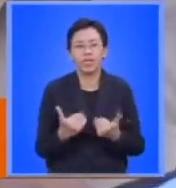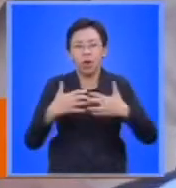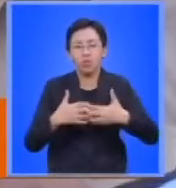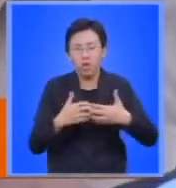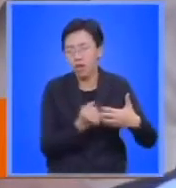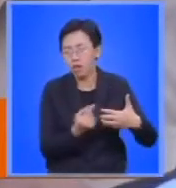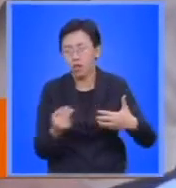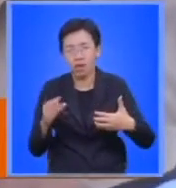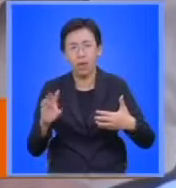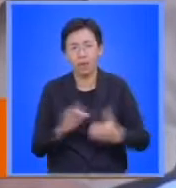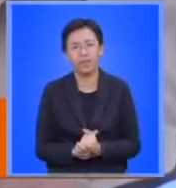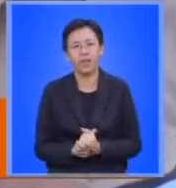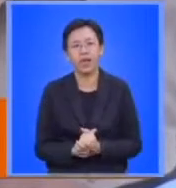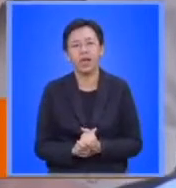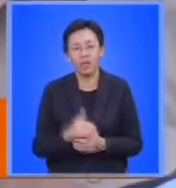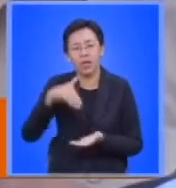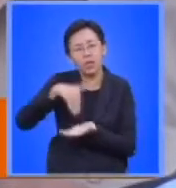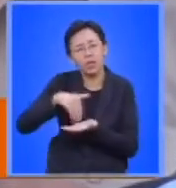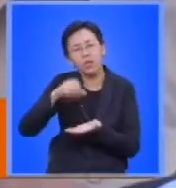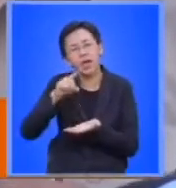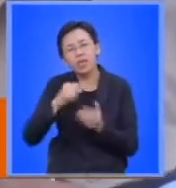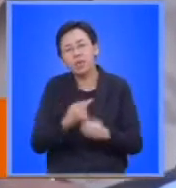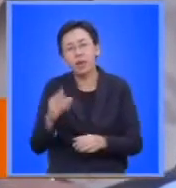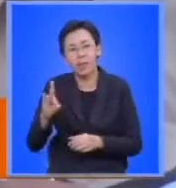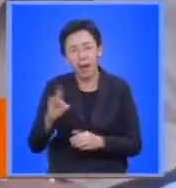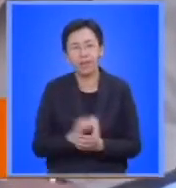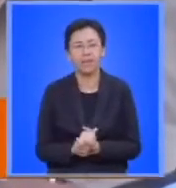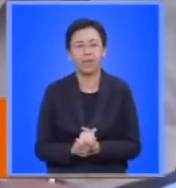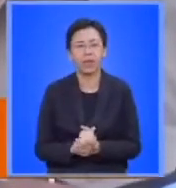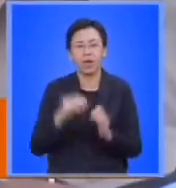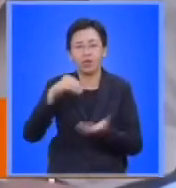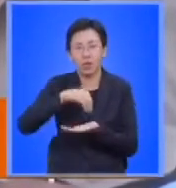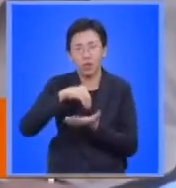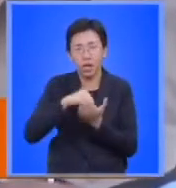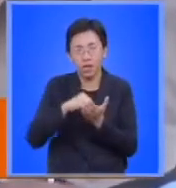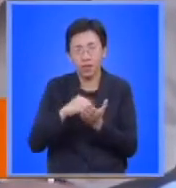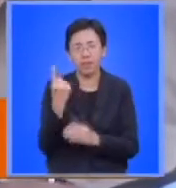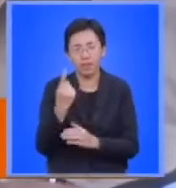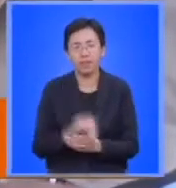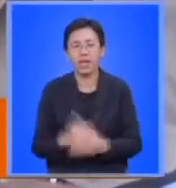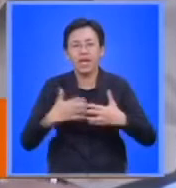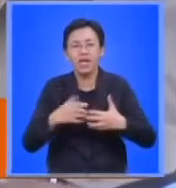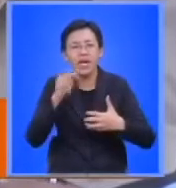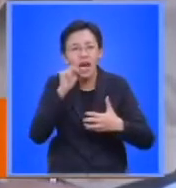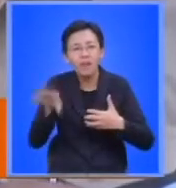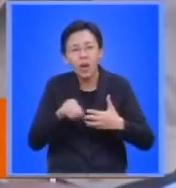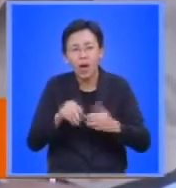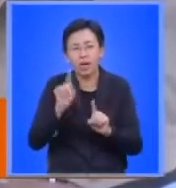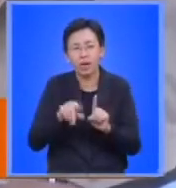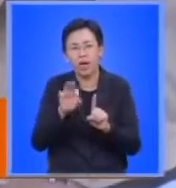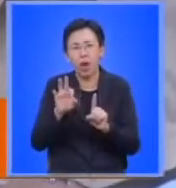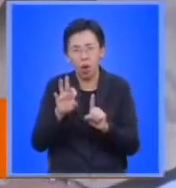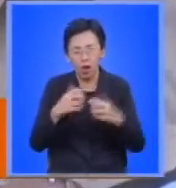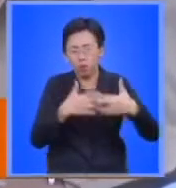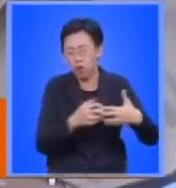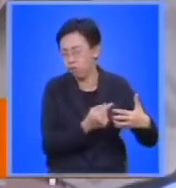80ด้วยกันในส่วนวิภาคนี่70นะครับแล้วก็ในส่วนของส่วนกลางเองนะครับ10เครื่องสูบน้ำประมาณสัก 1,900 เครื่องนะ